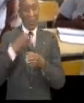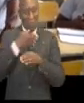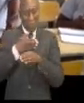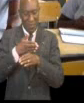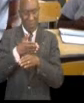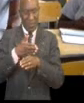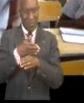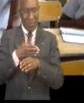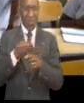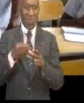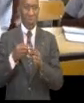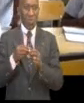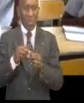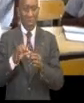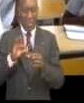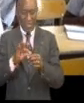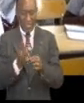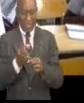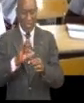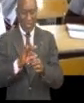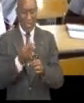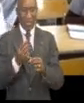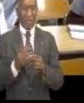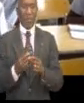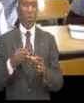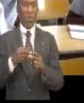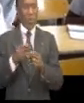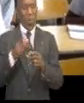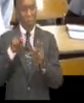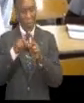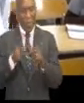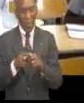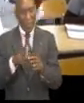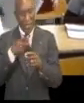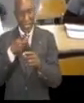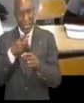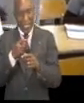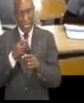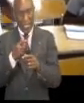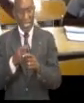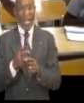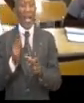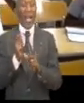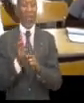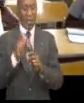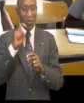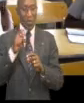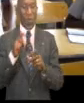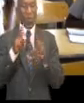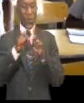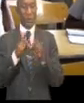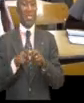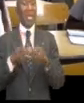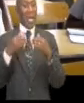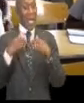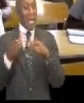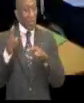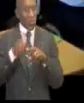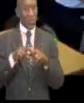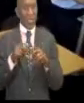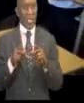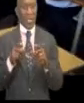une aiguille, des seringues. On peut aussi citer l'allaitement maternel, la transfusion